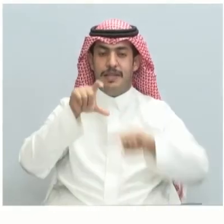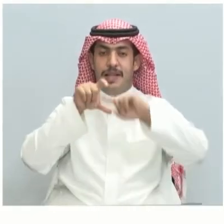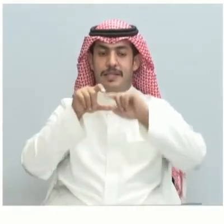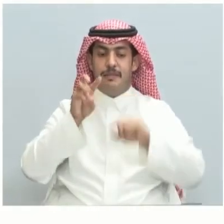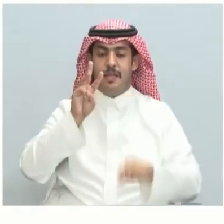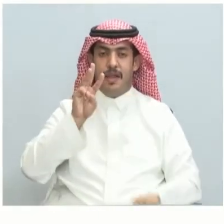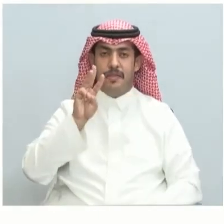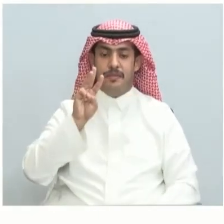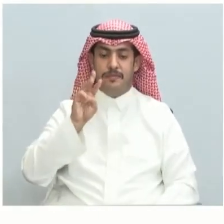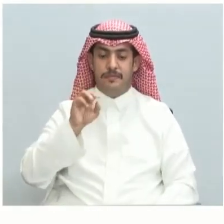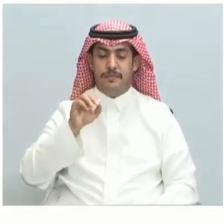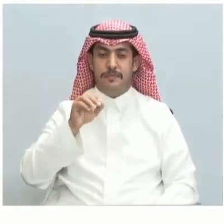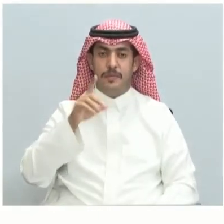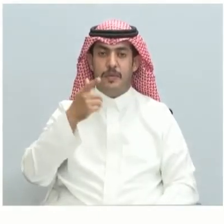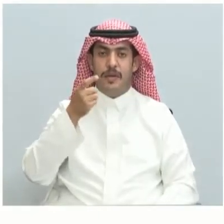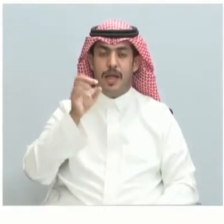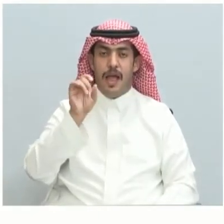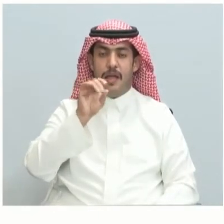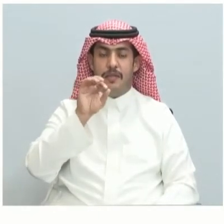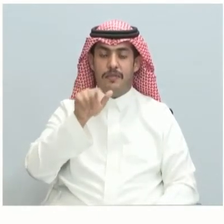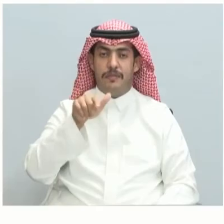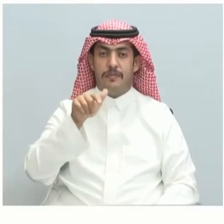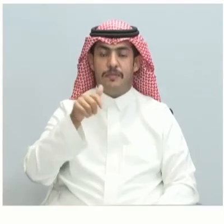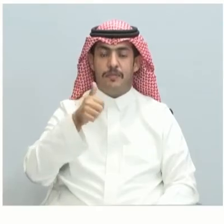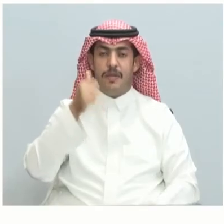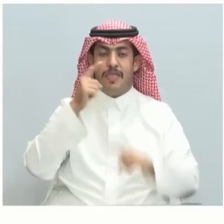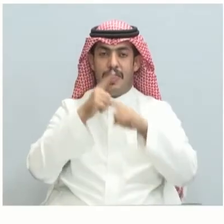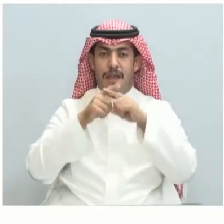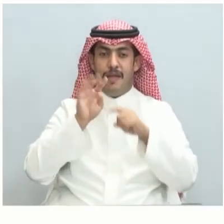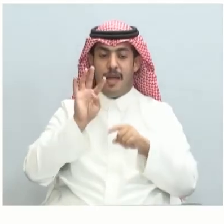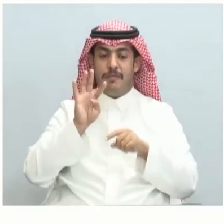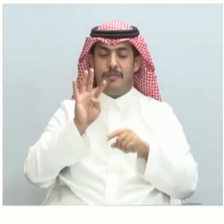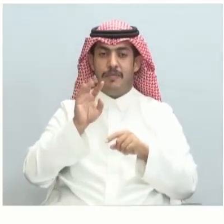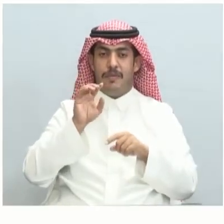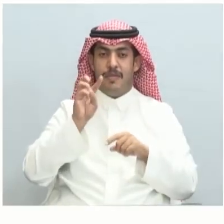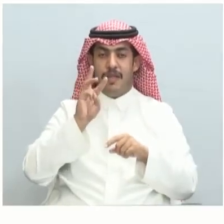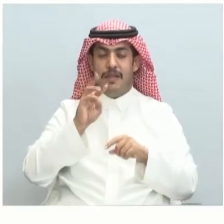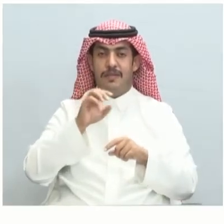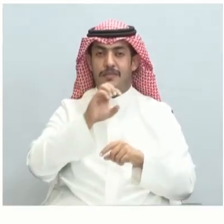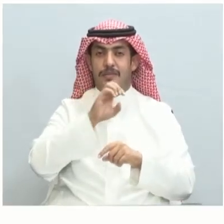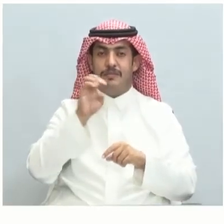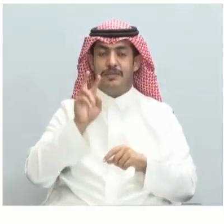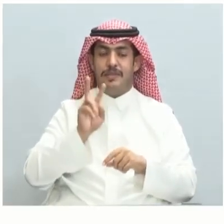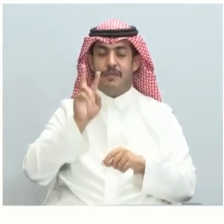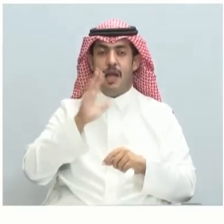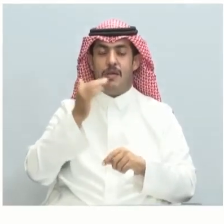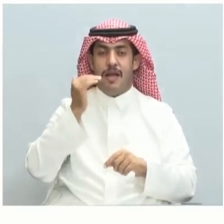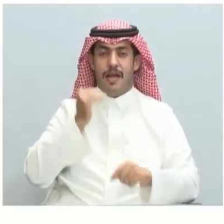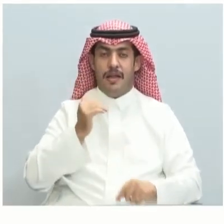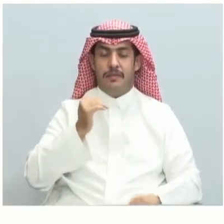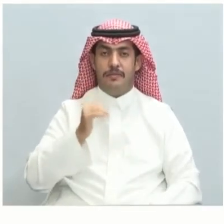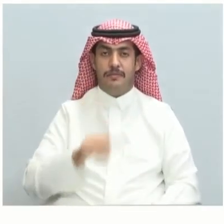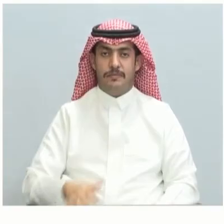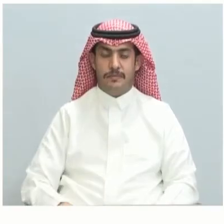ثلاثه ما هو العدد ابنائي وبناته الذي يقوم بضربه في اربعه عفوا في ثلاثه يعطيني سبعه او اقل منها